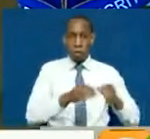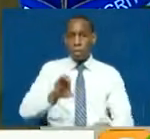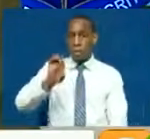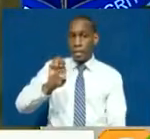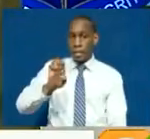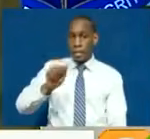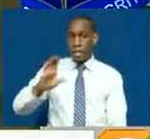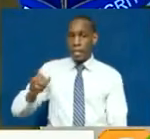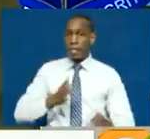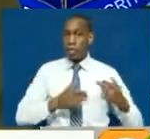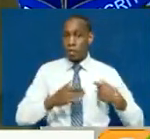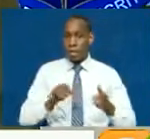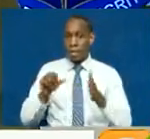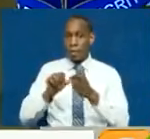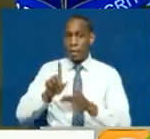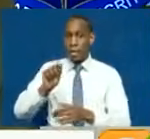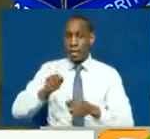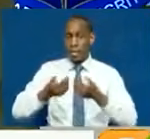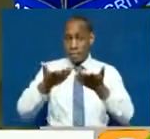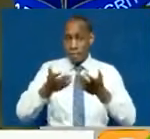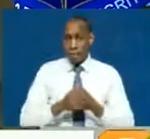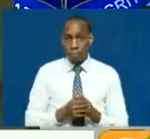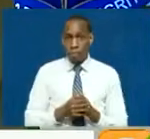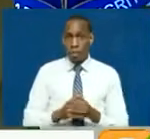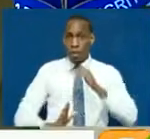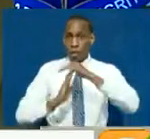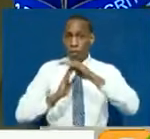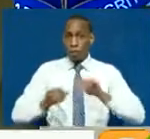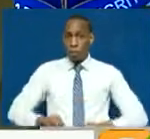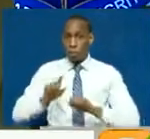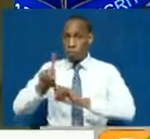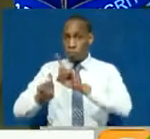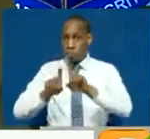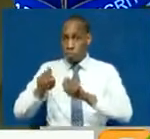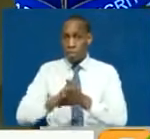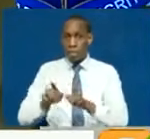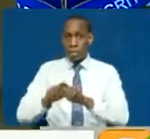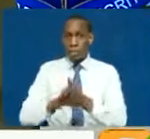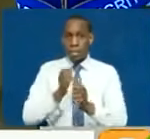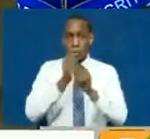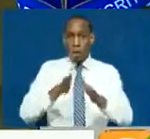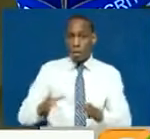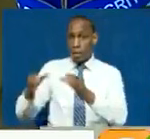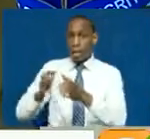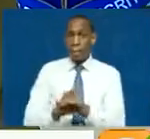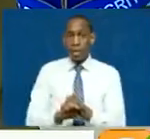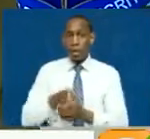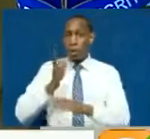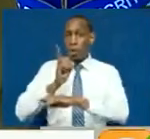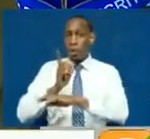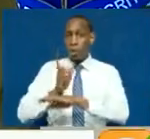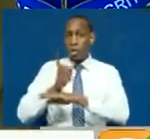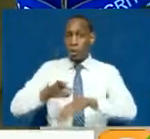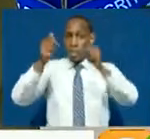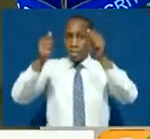EACC kuhusiana na dosari ya utoaji zabuni. Wakuu hao wamehojiwa huku wafanyikazi wa kampuni hiyo wakitishia